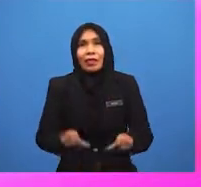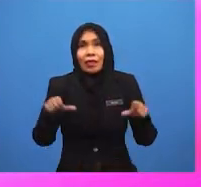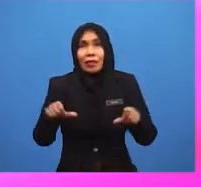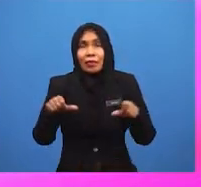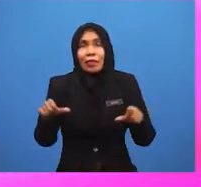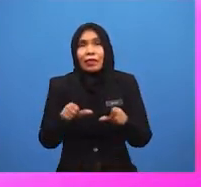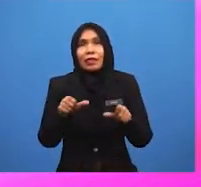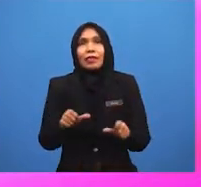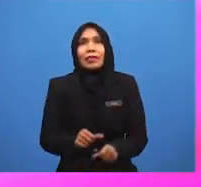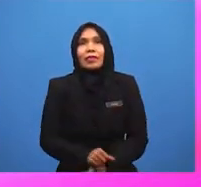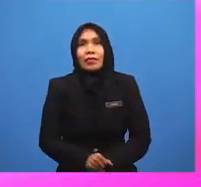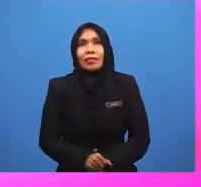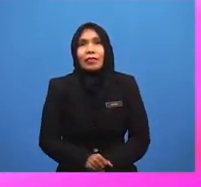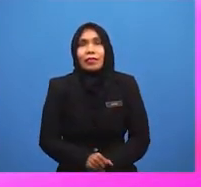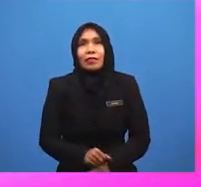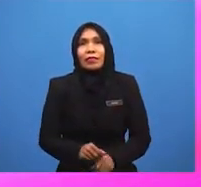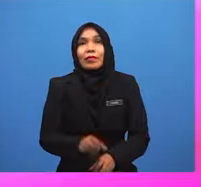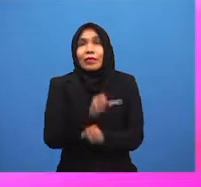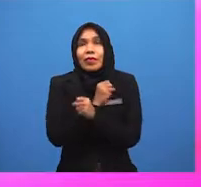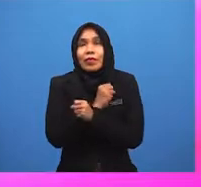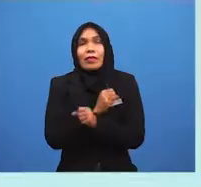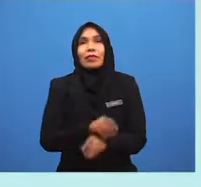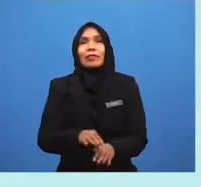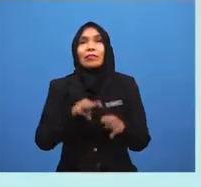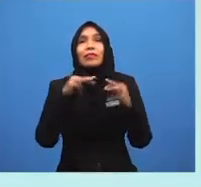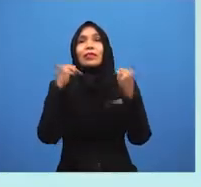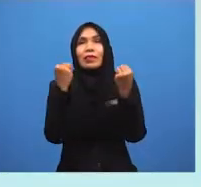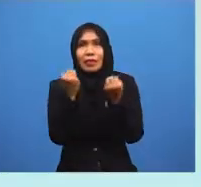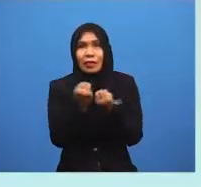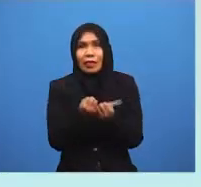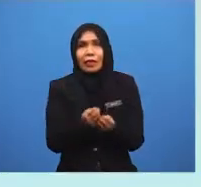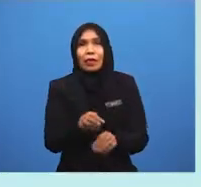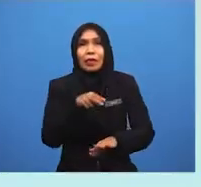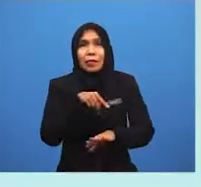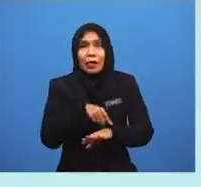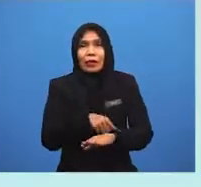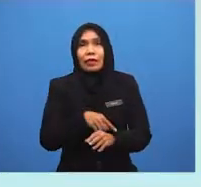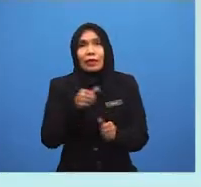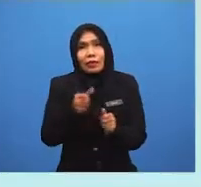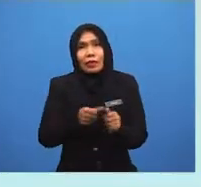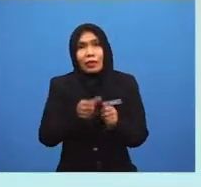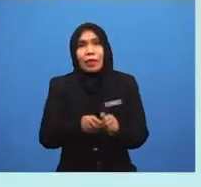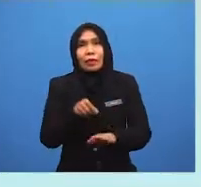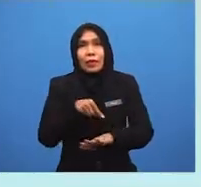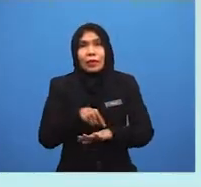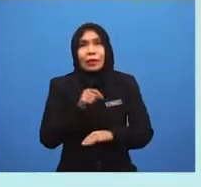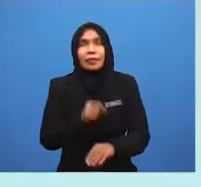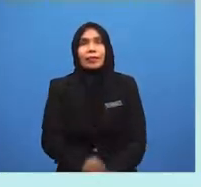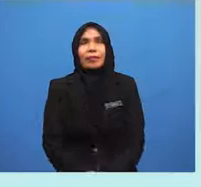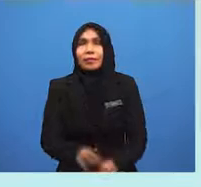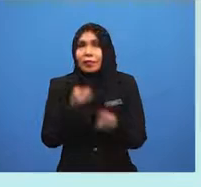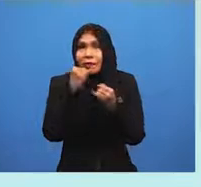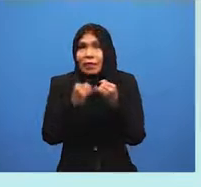menyayangi masyarakat pada setiap masa. Pada akhir pembelajaran ini,